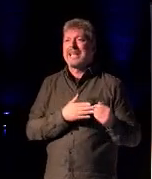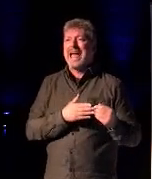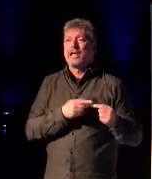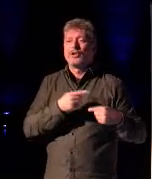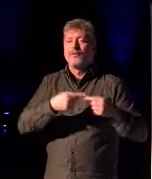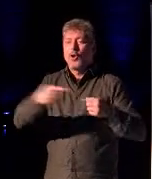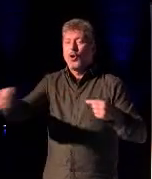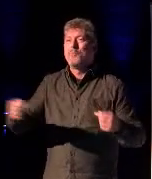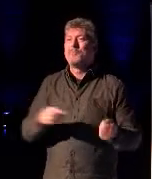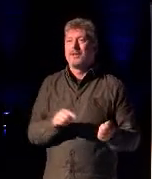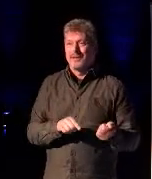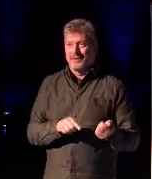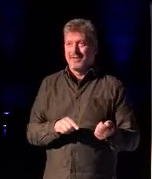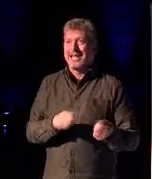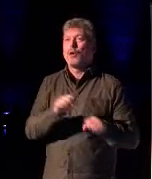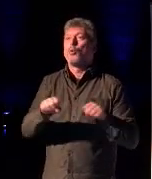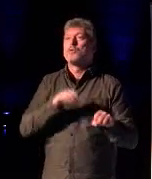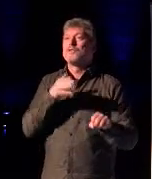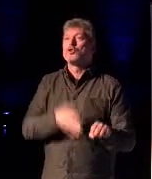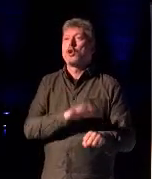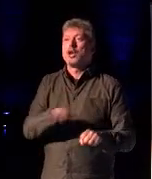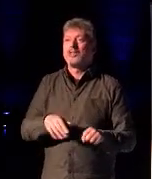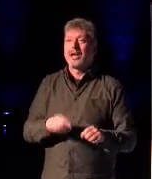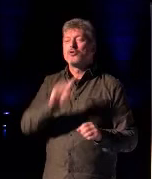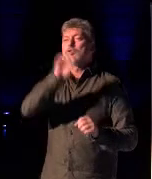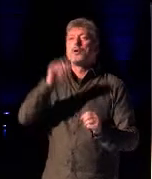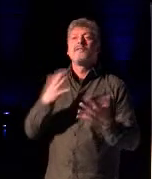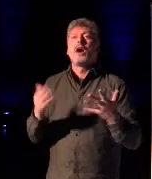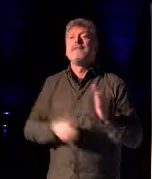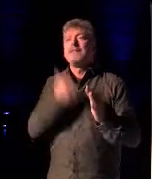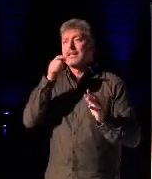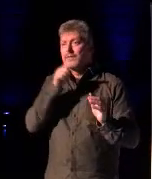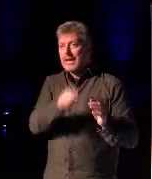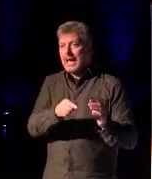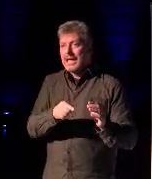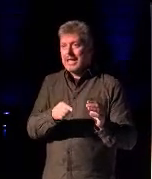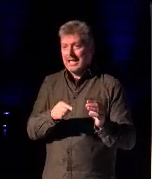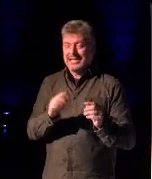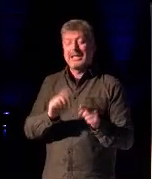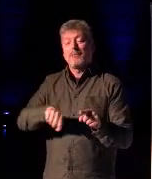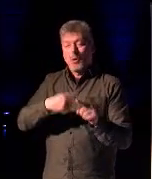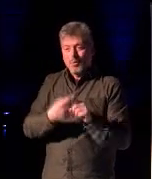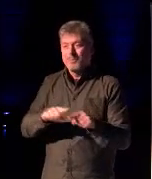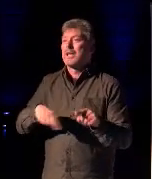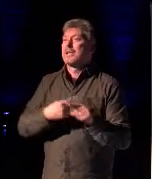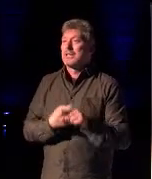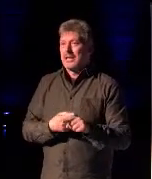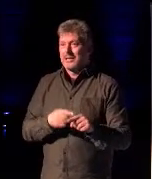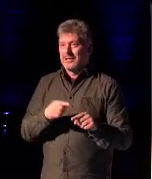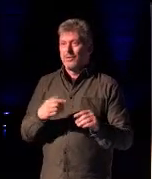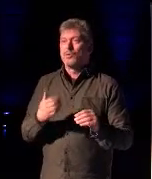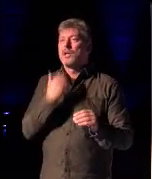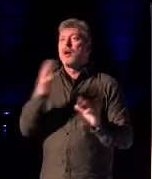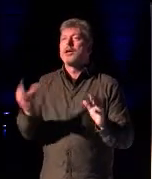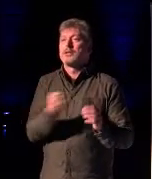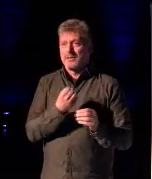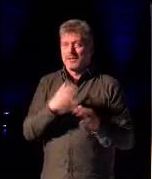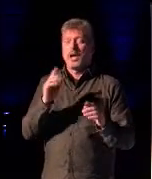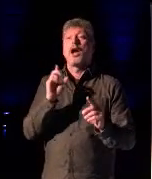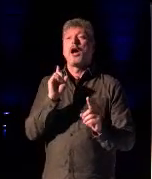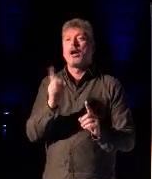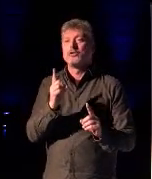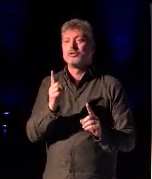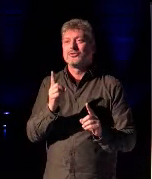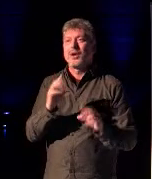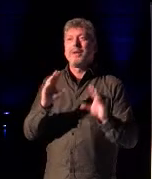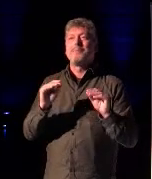Sørlandet. Spørsmålet «Hva viktig for deg?» går igjen og ivaretas for det meste. Altså en bedre tilbakemelding